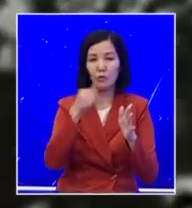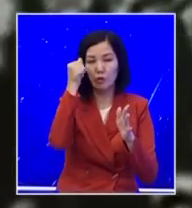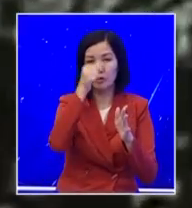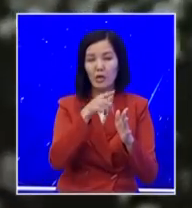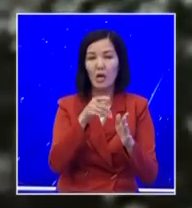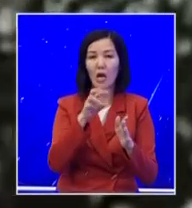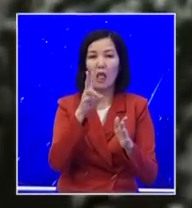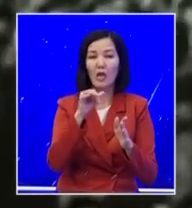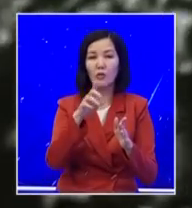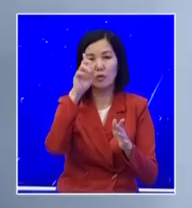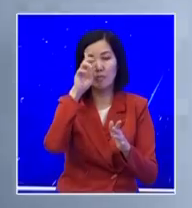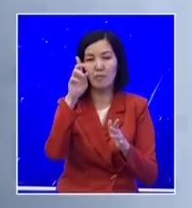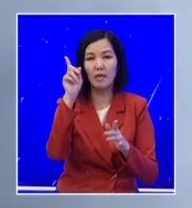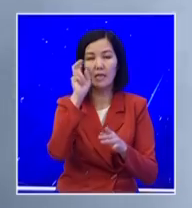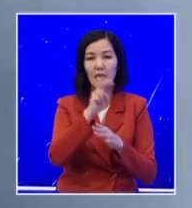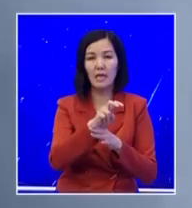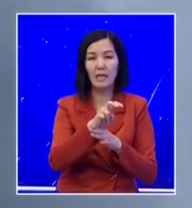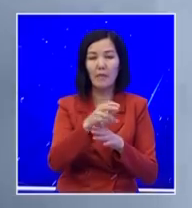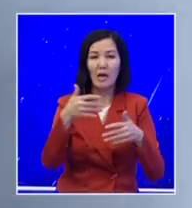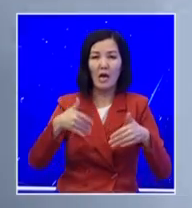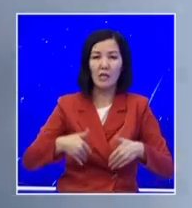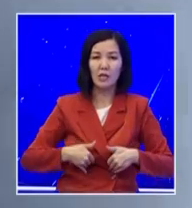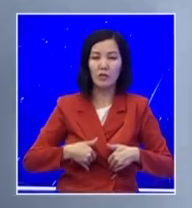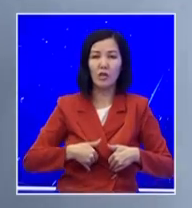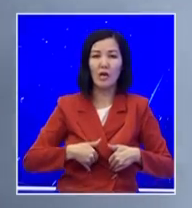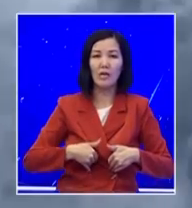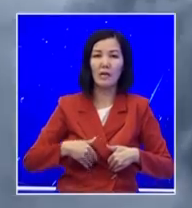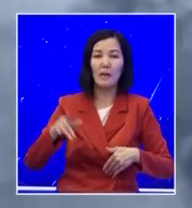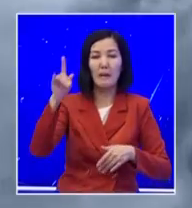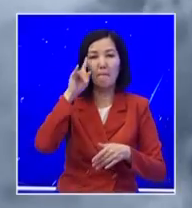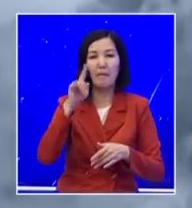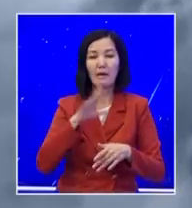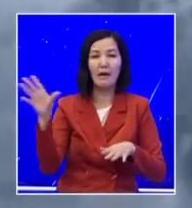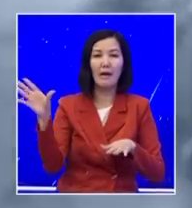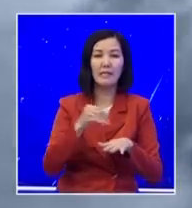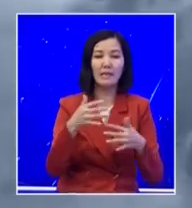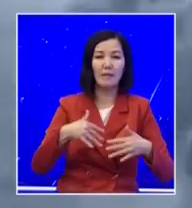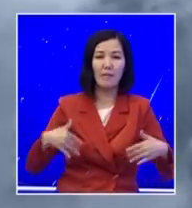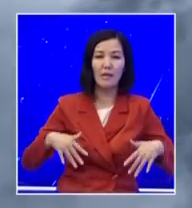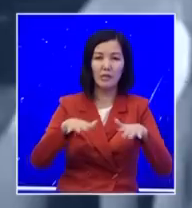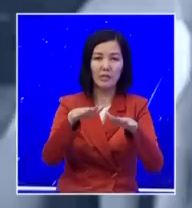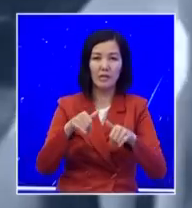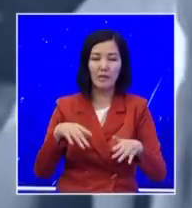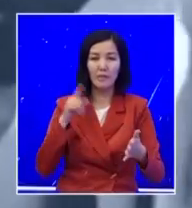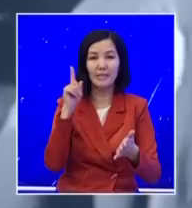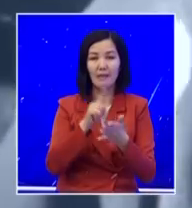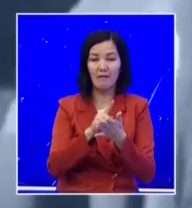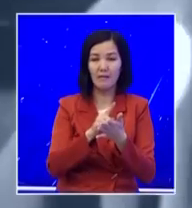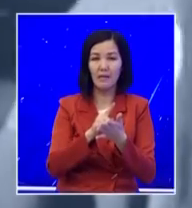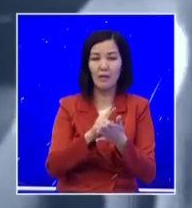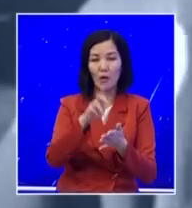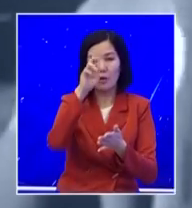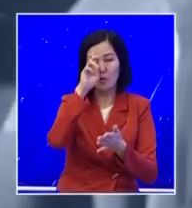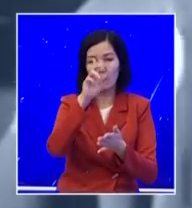Голощекин елге келіп, асыра сілтеу болмасын, аша тұяқ қалмасын деп бүкіл қазақтың қолындағы мал жан тартып алып салық салады. Сол жылдары